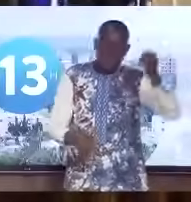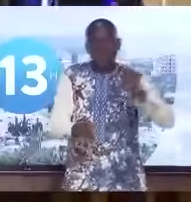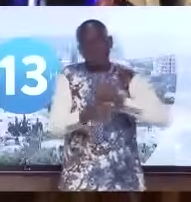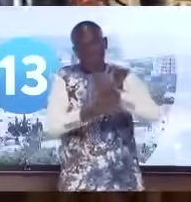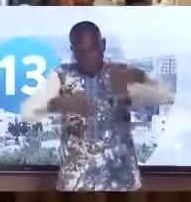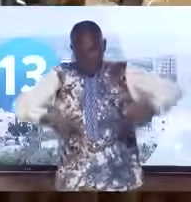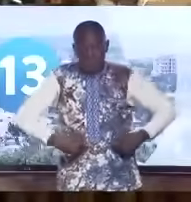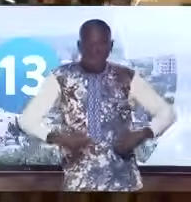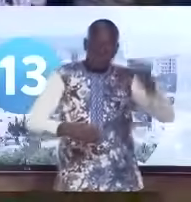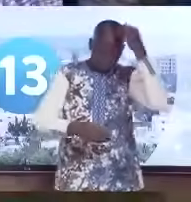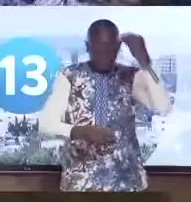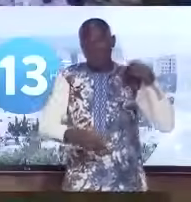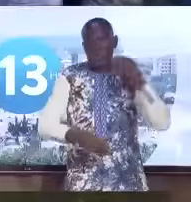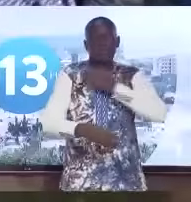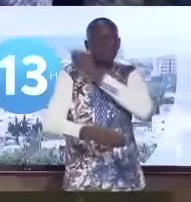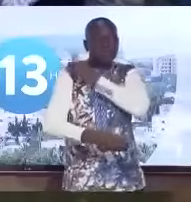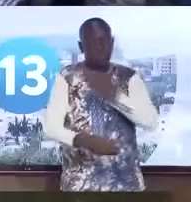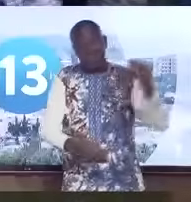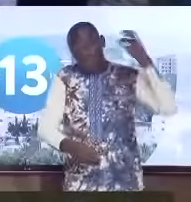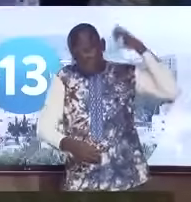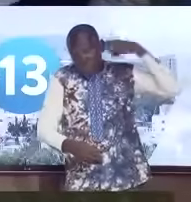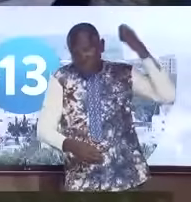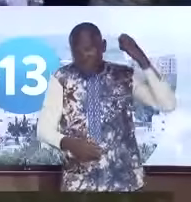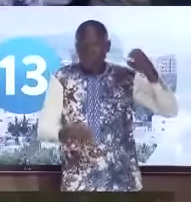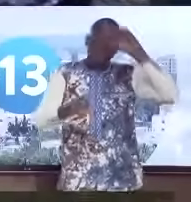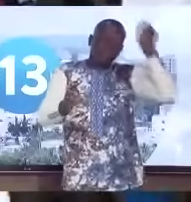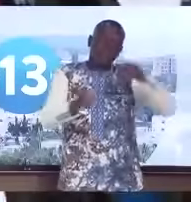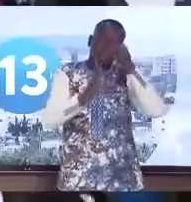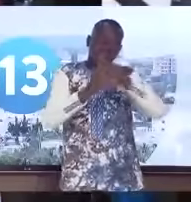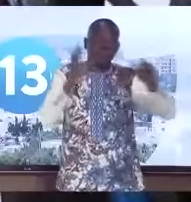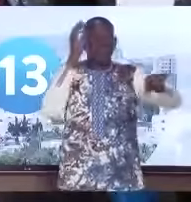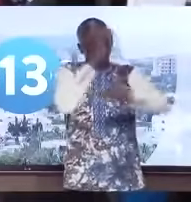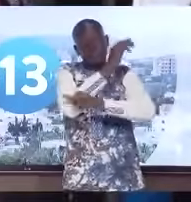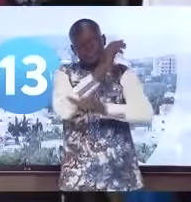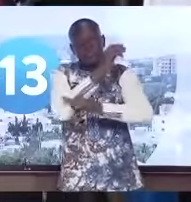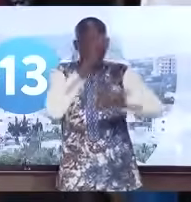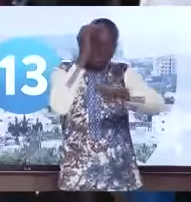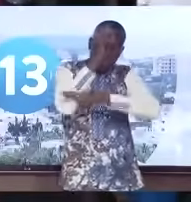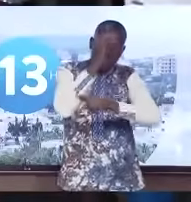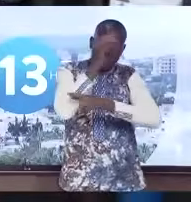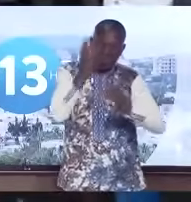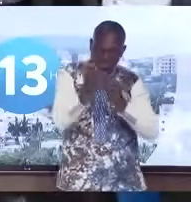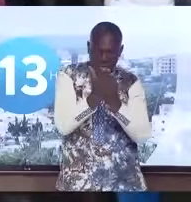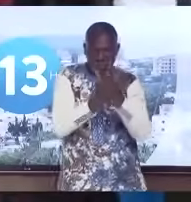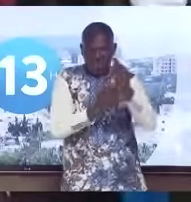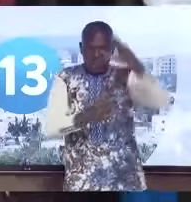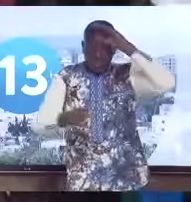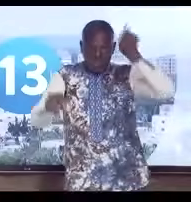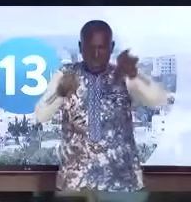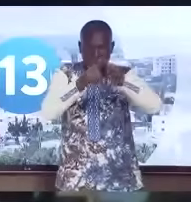Catholique, un événement qui a connu la participation des pays de la sous-région pour magnifier la fraternité.